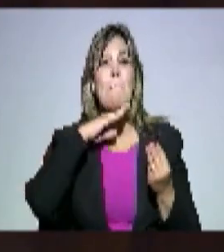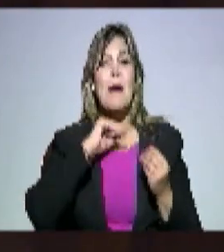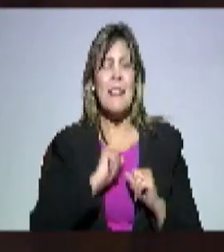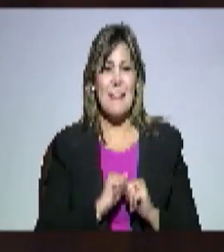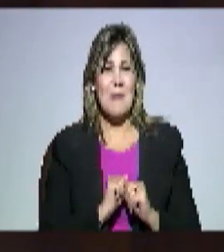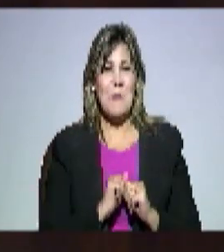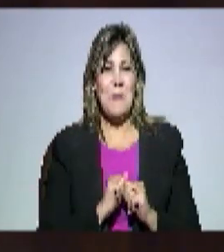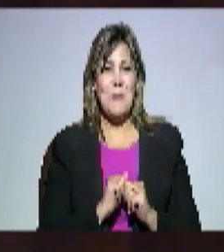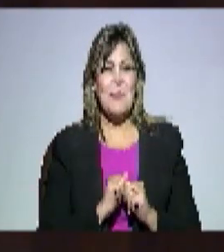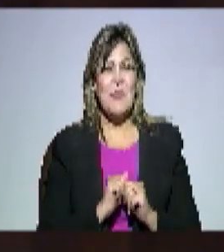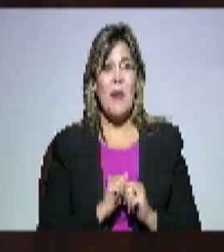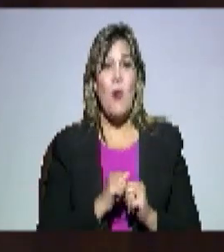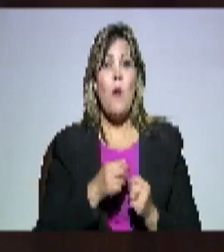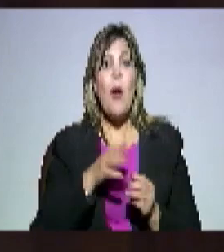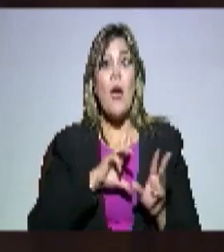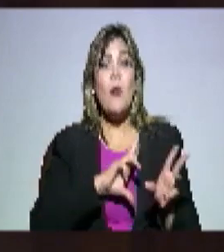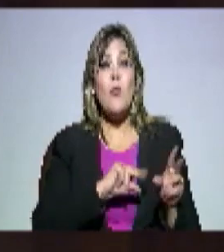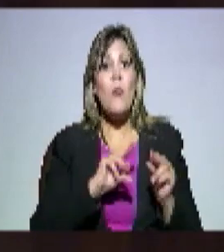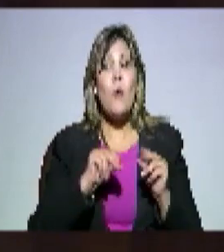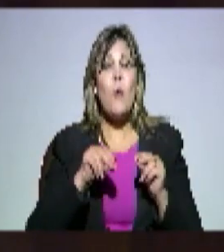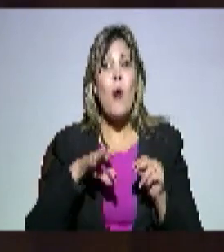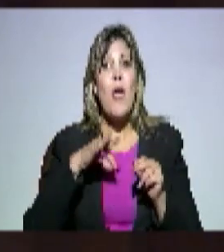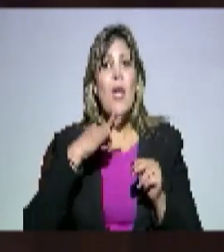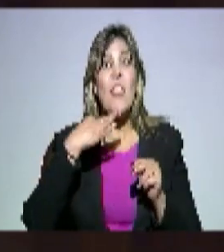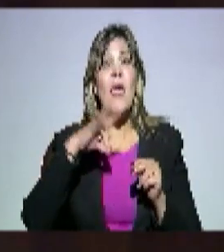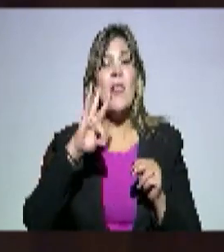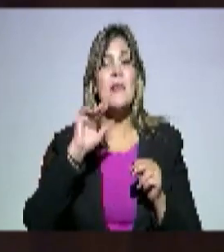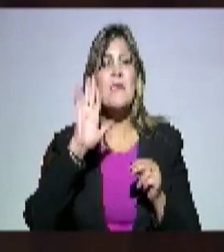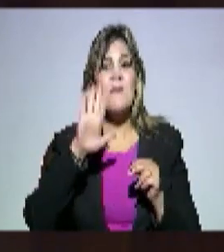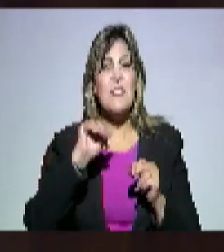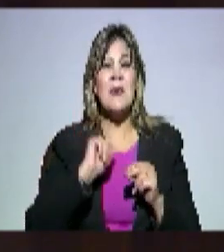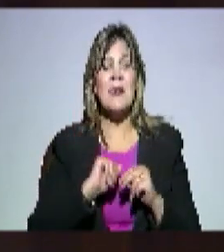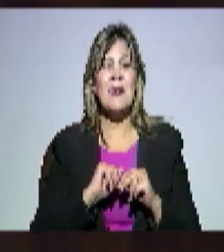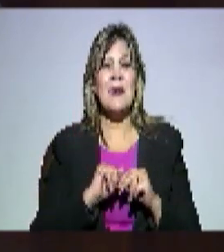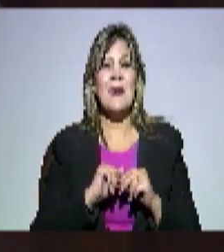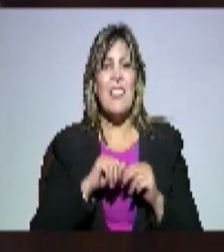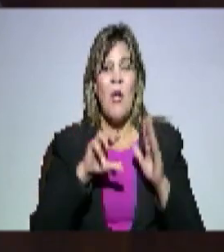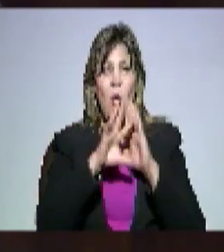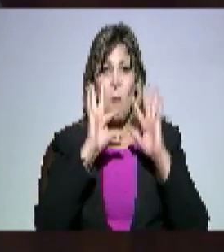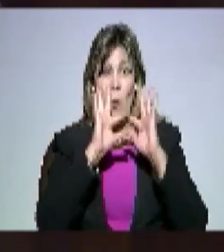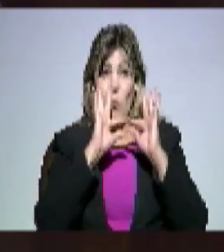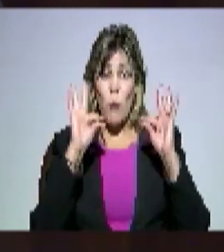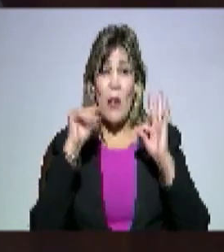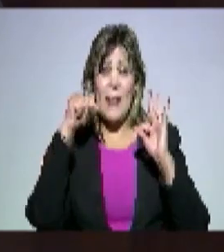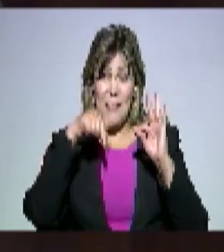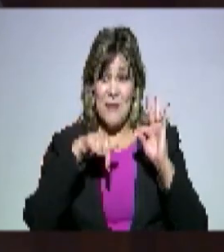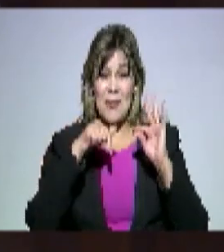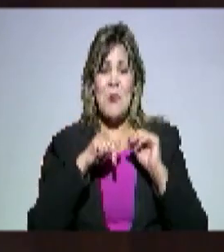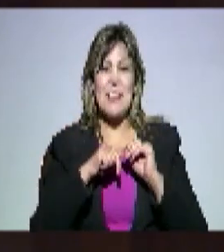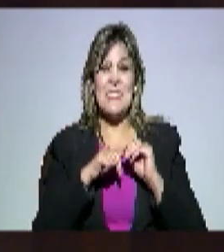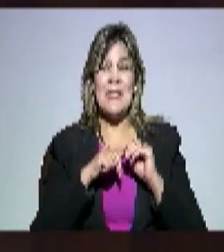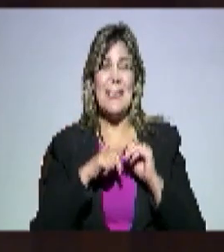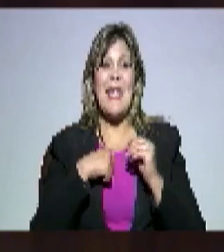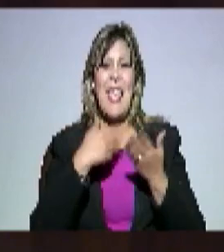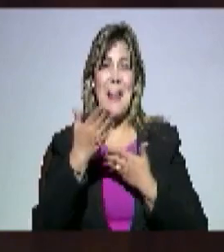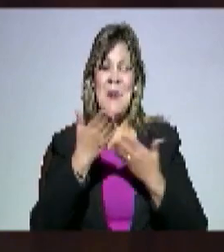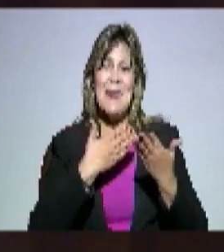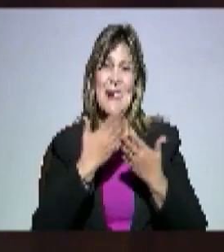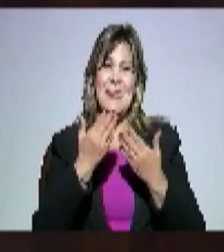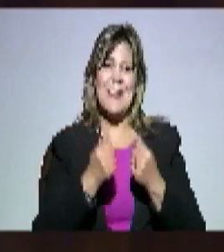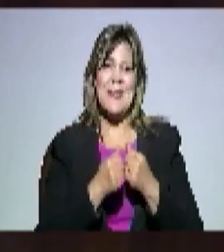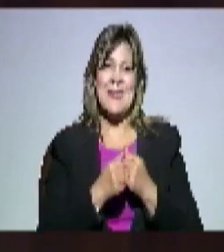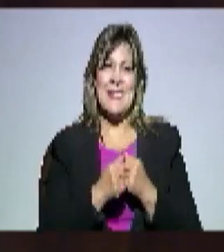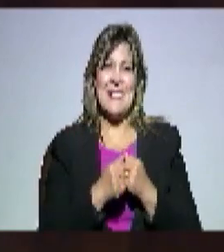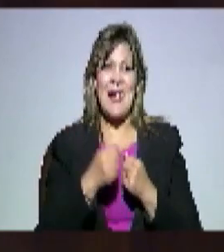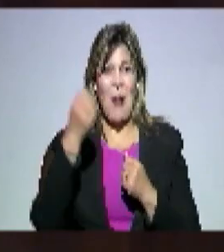كنز من الكنوز اللي موجوده في الكنيسه والموضوع اللي هتكلم فيه مع حضراتكم النهارده انا وحضراتكم